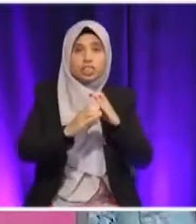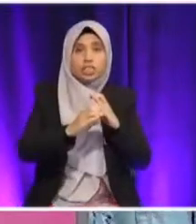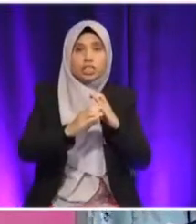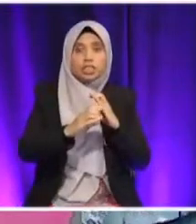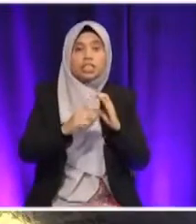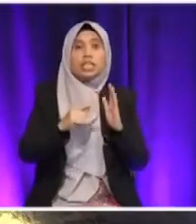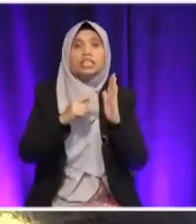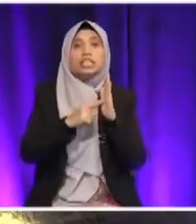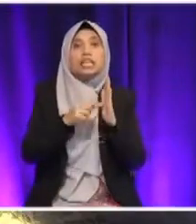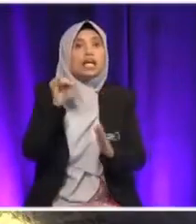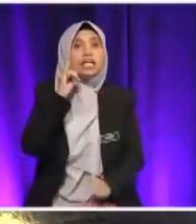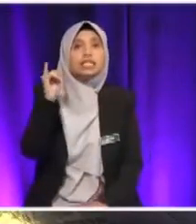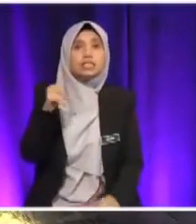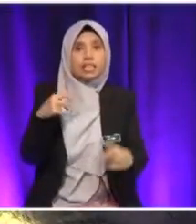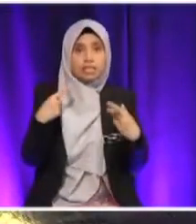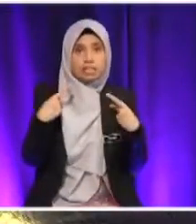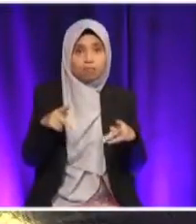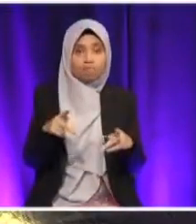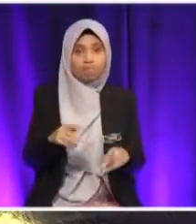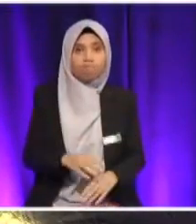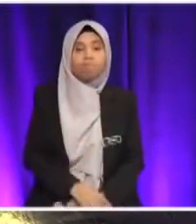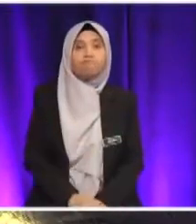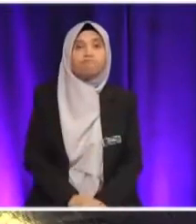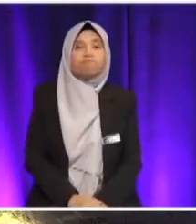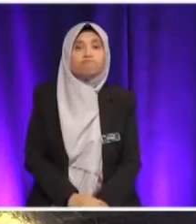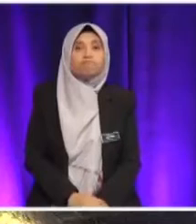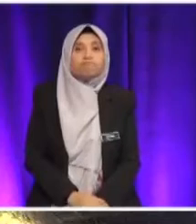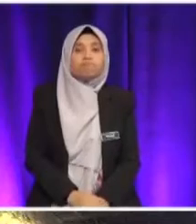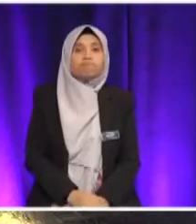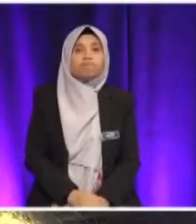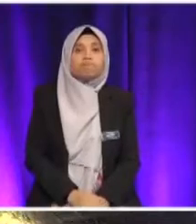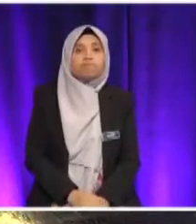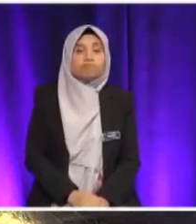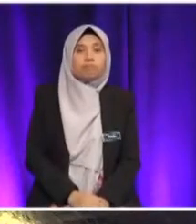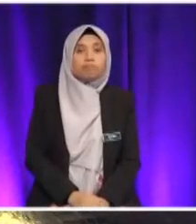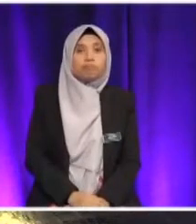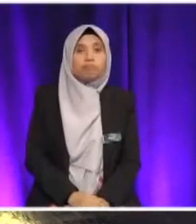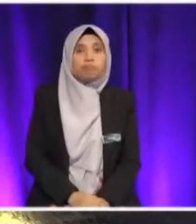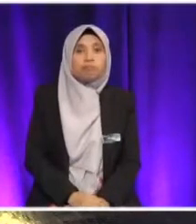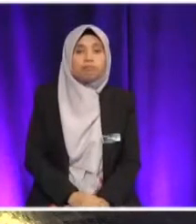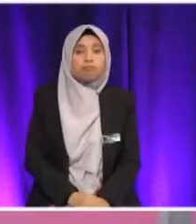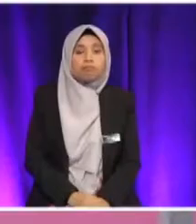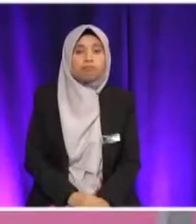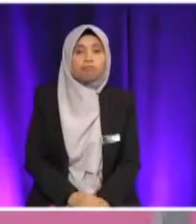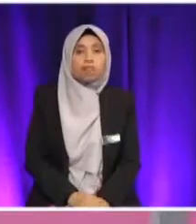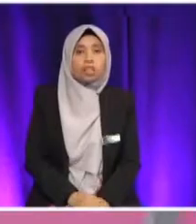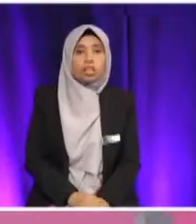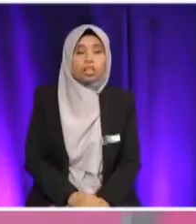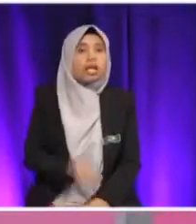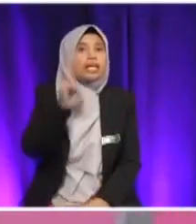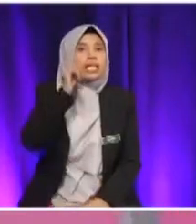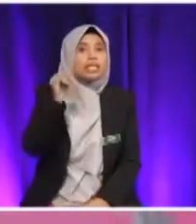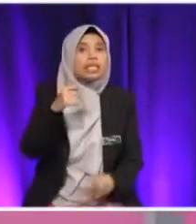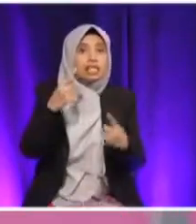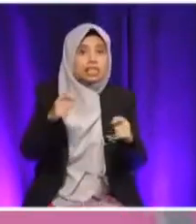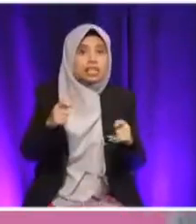punya Oh iya oke oke oke kita ini Izzati punya WA nih Oke jadi Izzati